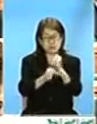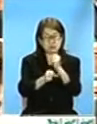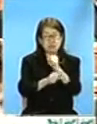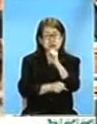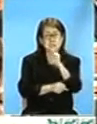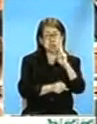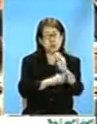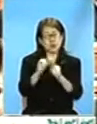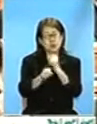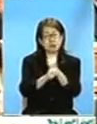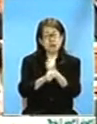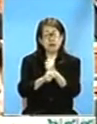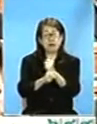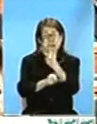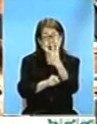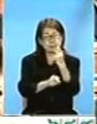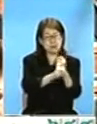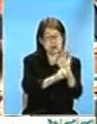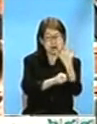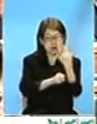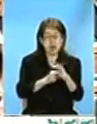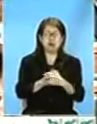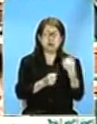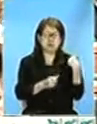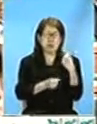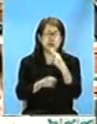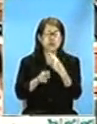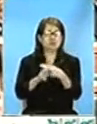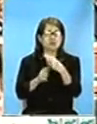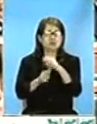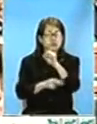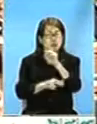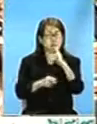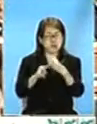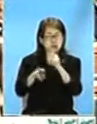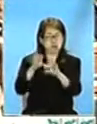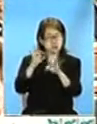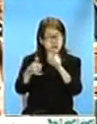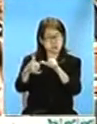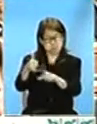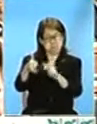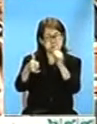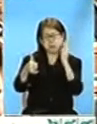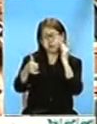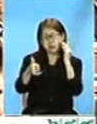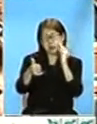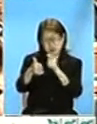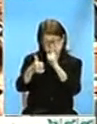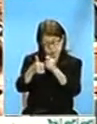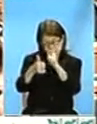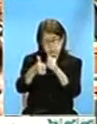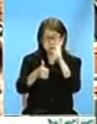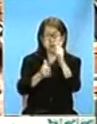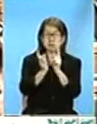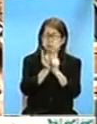ปีกว่าบ้างจำนวนมากครับท่านประธานผมเรียนยืนยันนะครับว่าท่านน่ารักและเป็นบุคคลที่ผมเคารพแล้วก็ไหว้